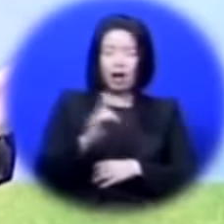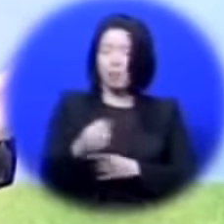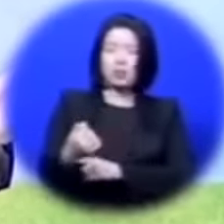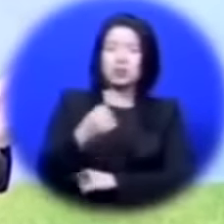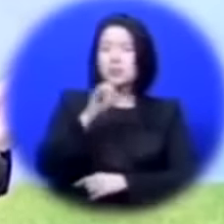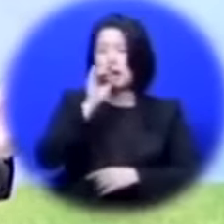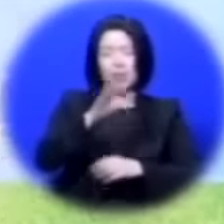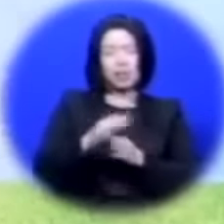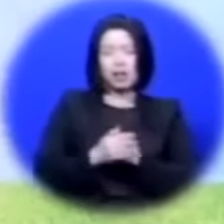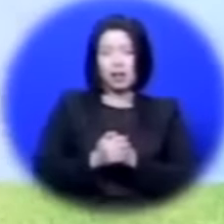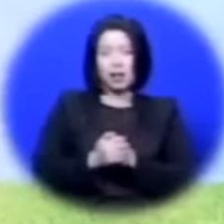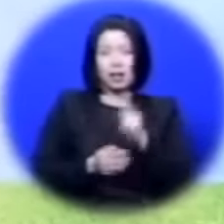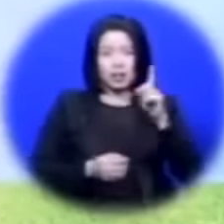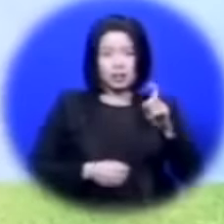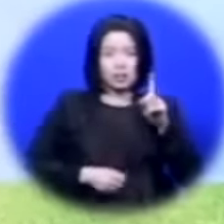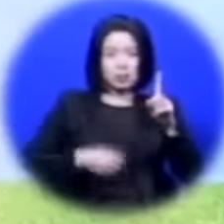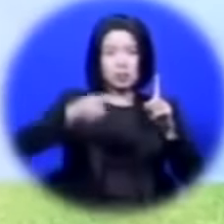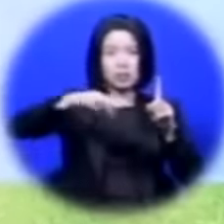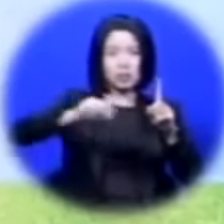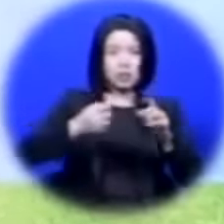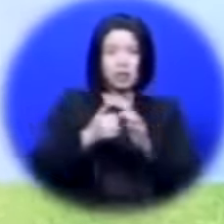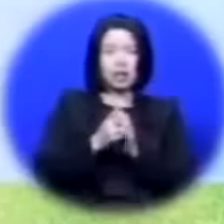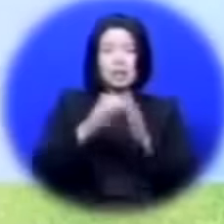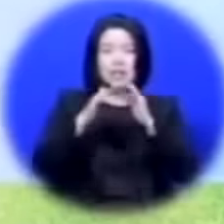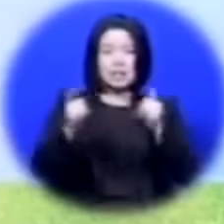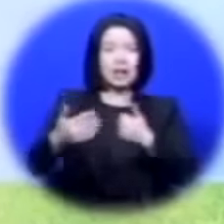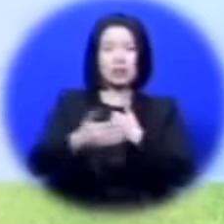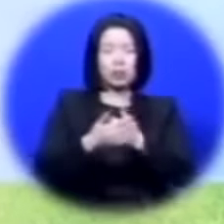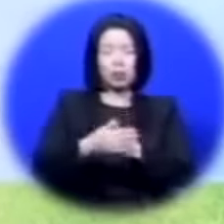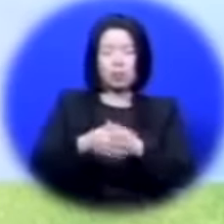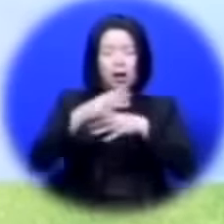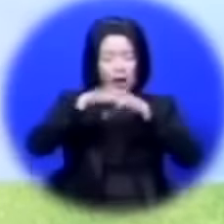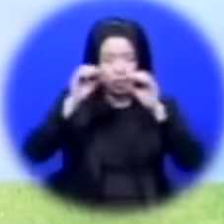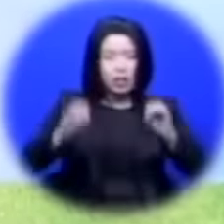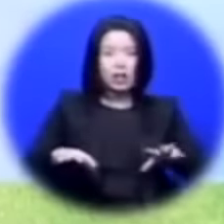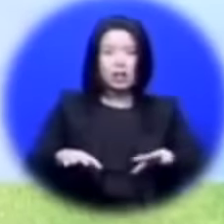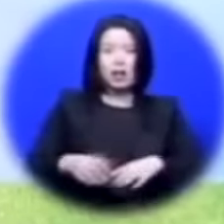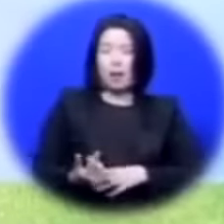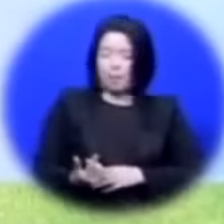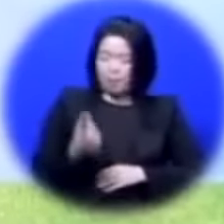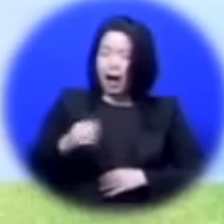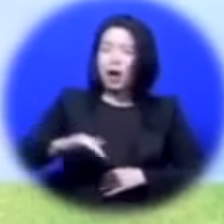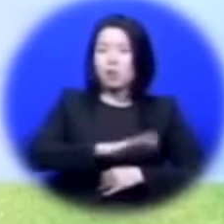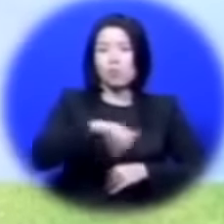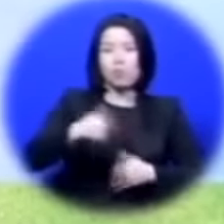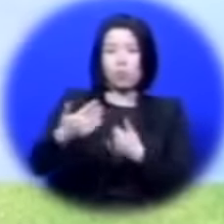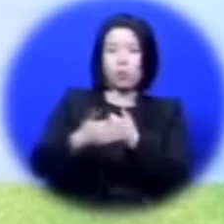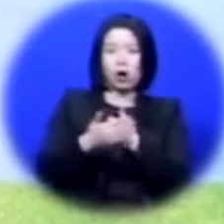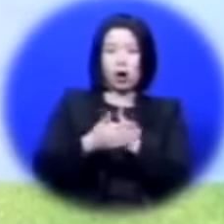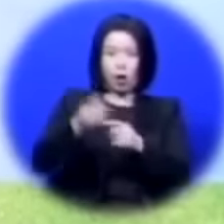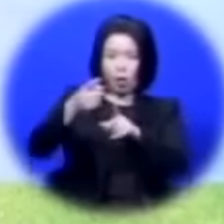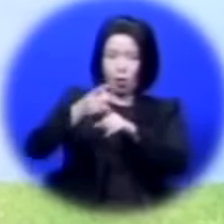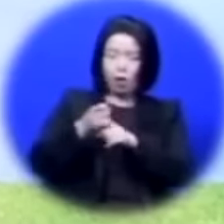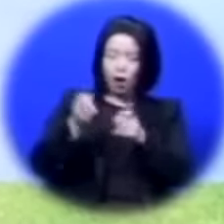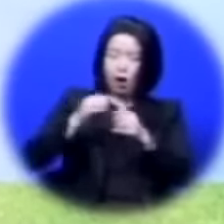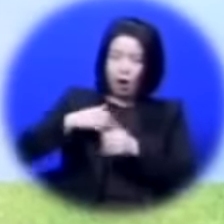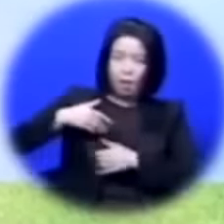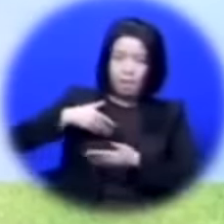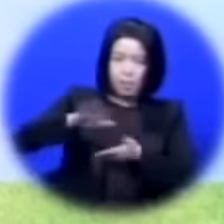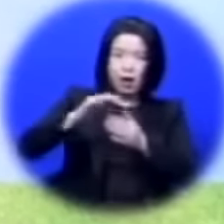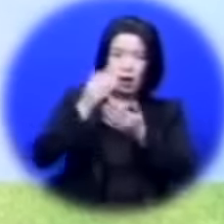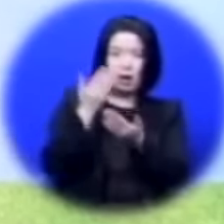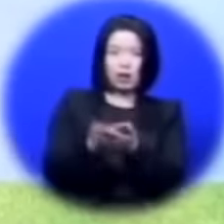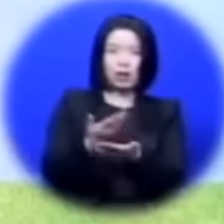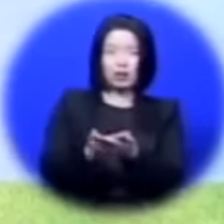된는 11절에 사람의 도움이 헛되니 어서 우리를 도우셔서 원수들을 물리쳐